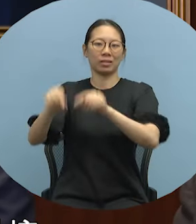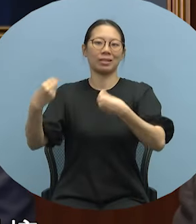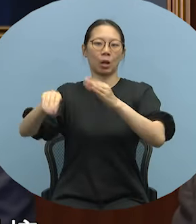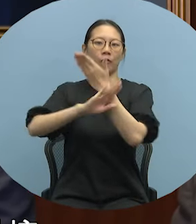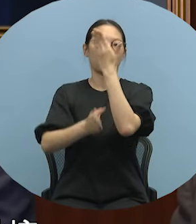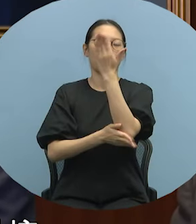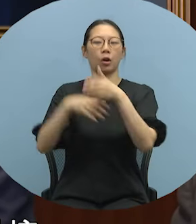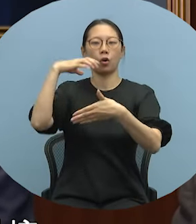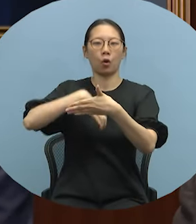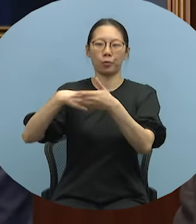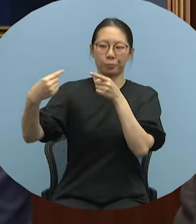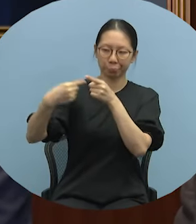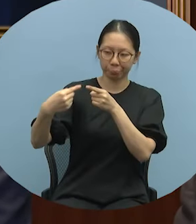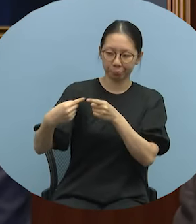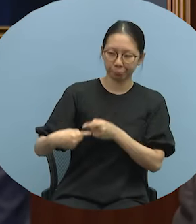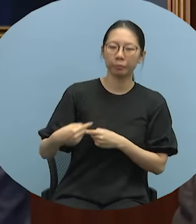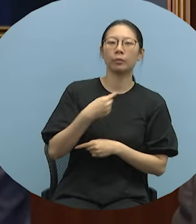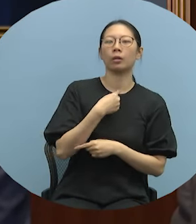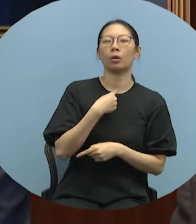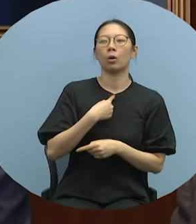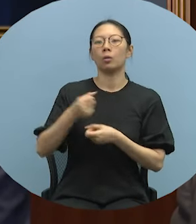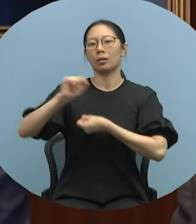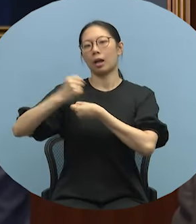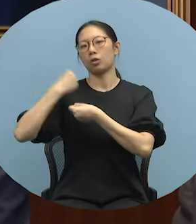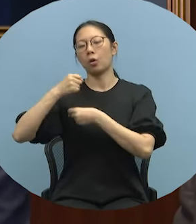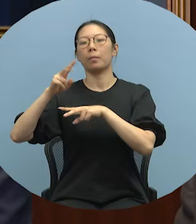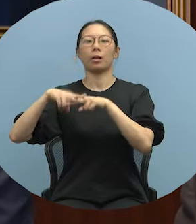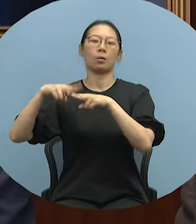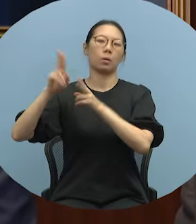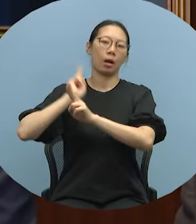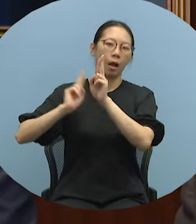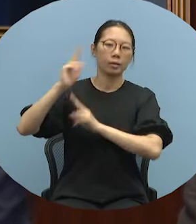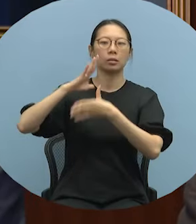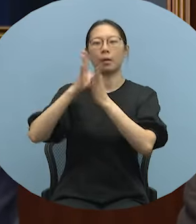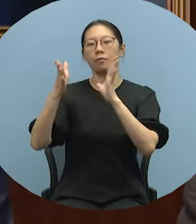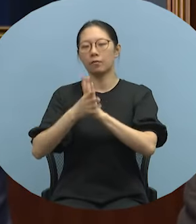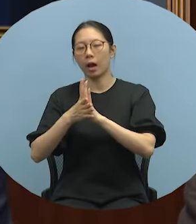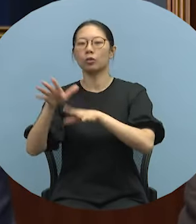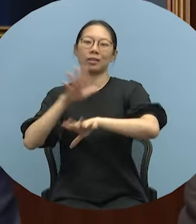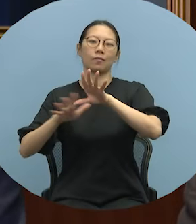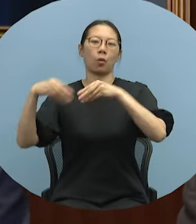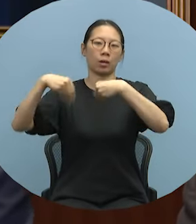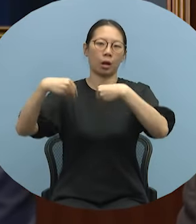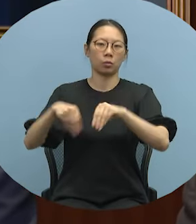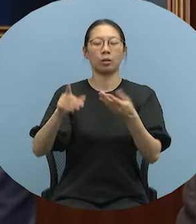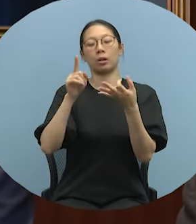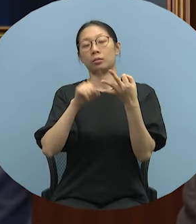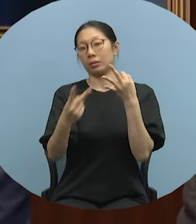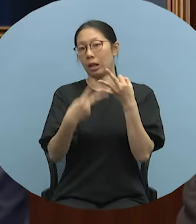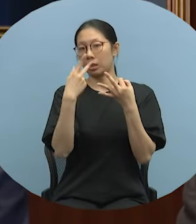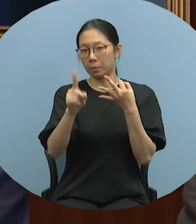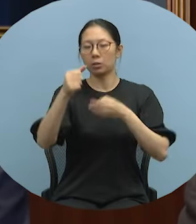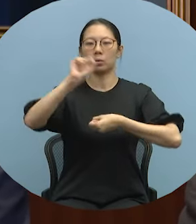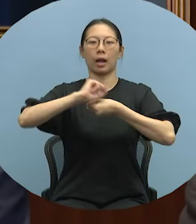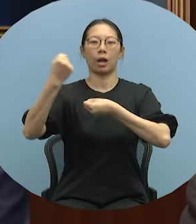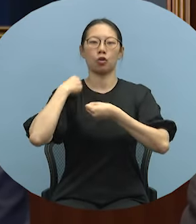會大家對接一下，加強咧國家歷史文化同埋國情教育。咁第二點體會咧，就係加強地區